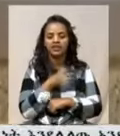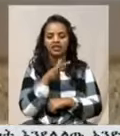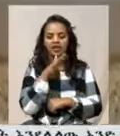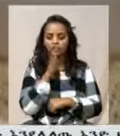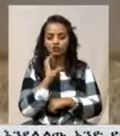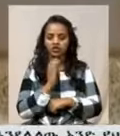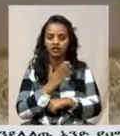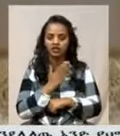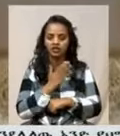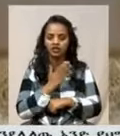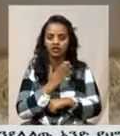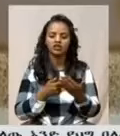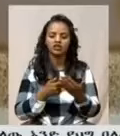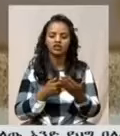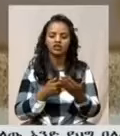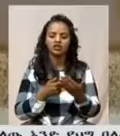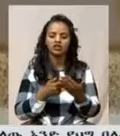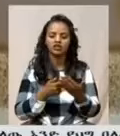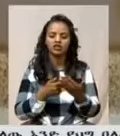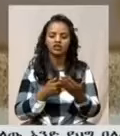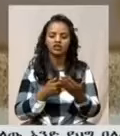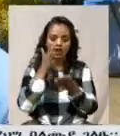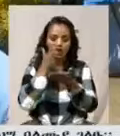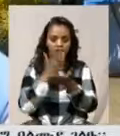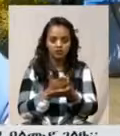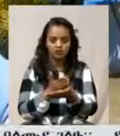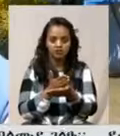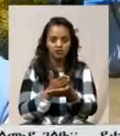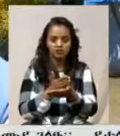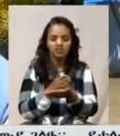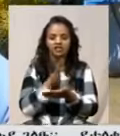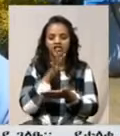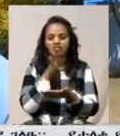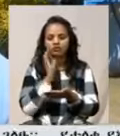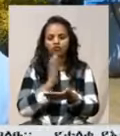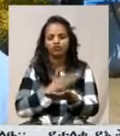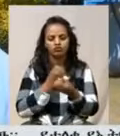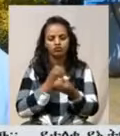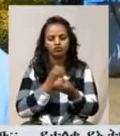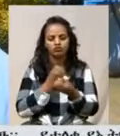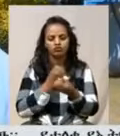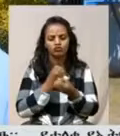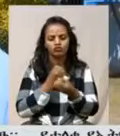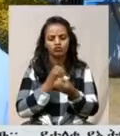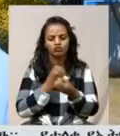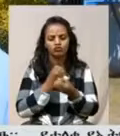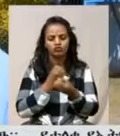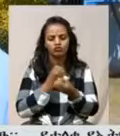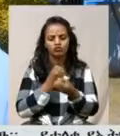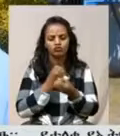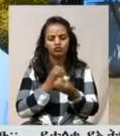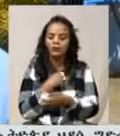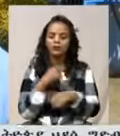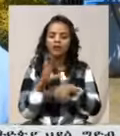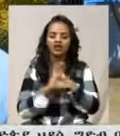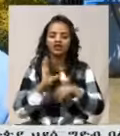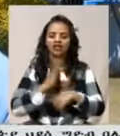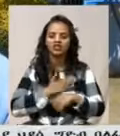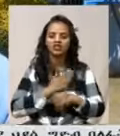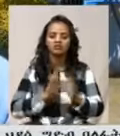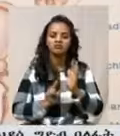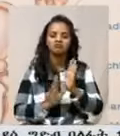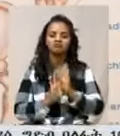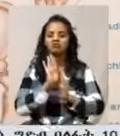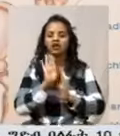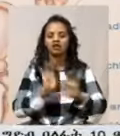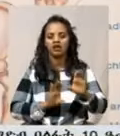ለእናቶቻችንም ይህንን ሁሉ መከራ ያስቆምና እናቶቻችንም ብዙ ተጠቃሚ እንዲሆኑ እኛም ሀገራችንም እንድንበለጽግ